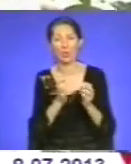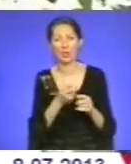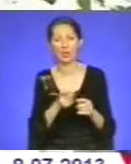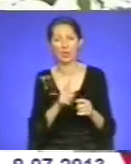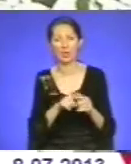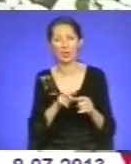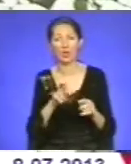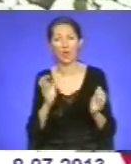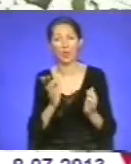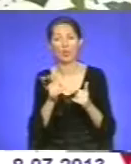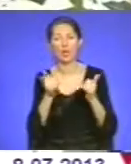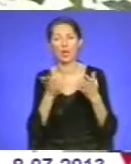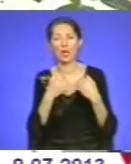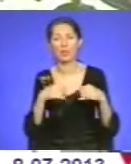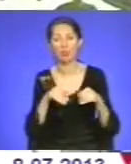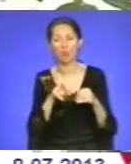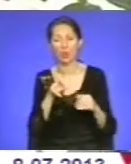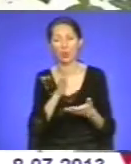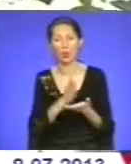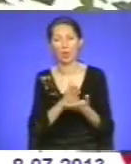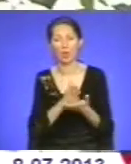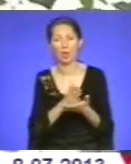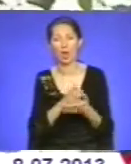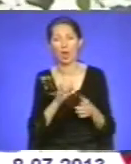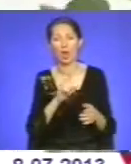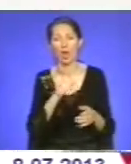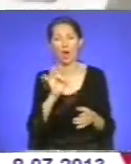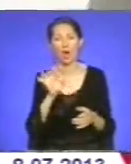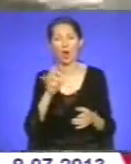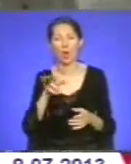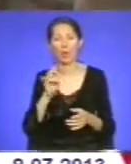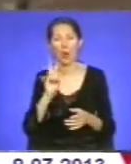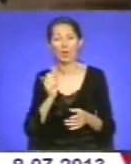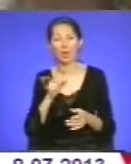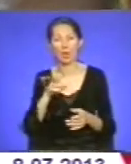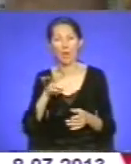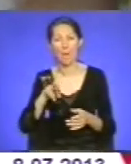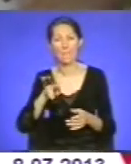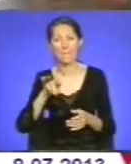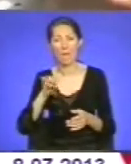оберіг для сім'ї. Тут є і ромашка, є м'ята, є